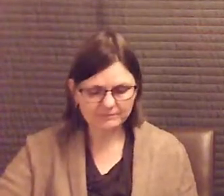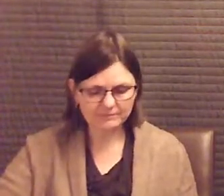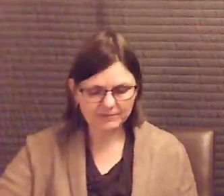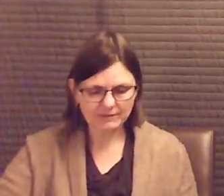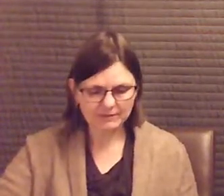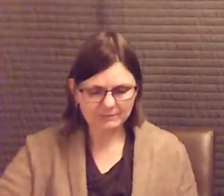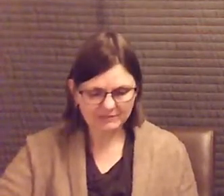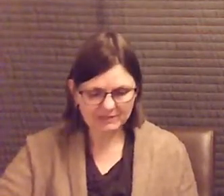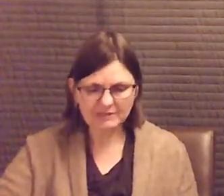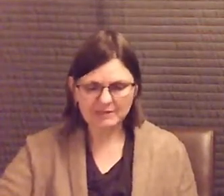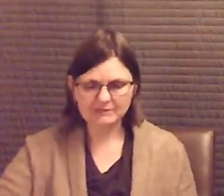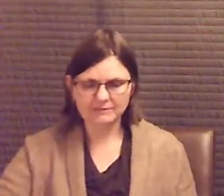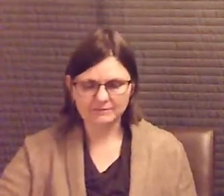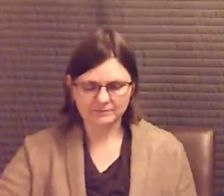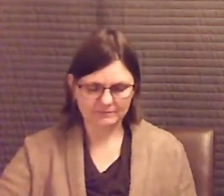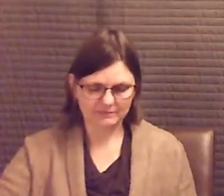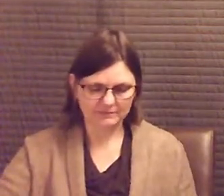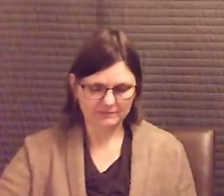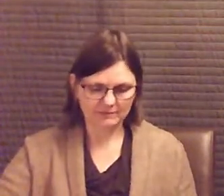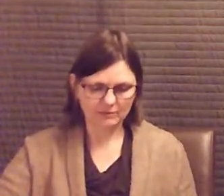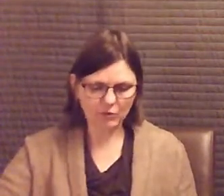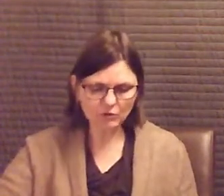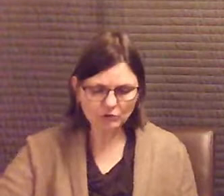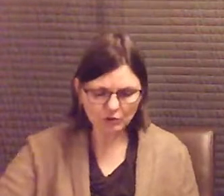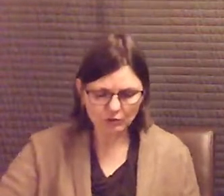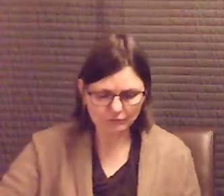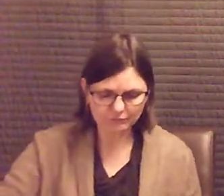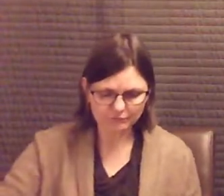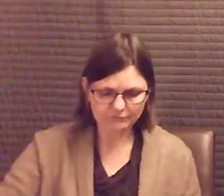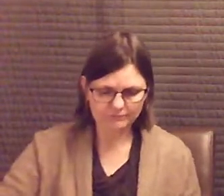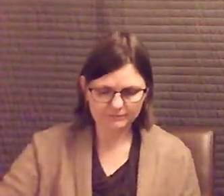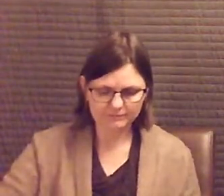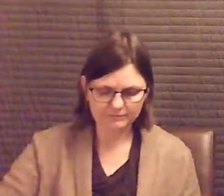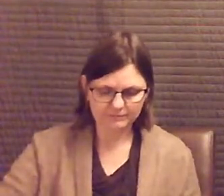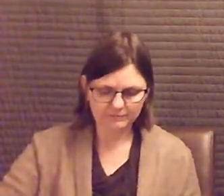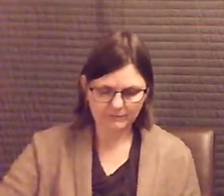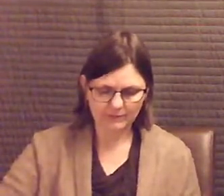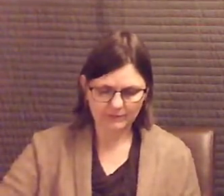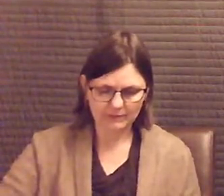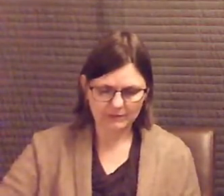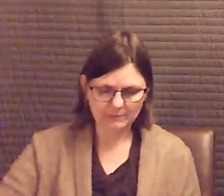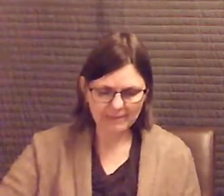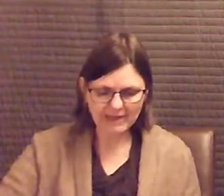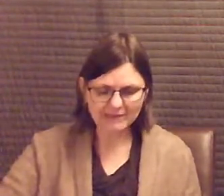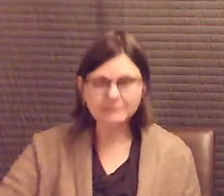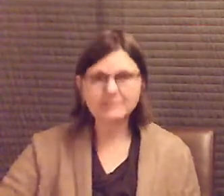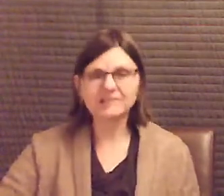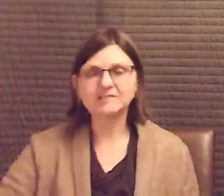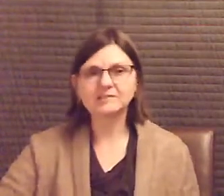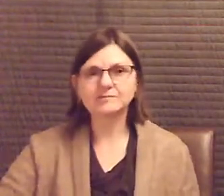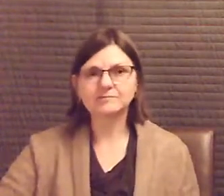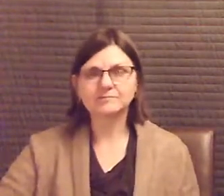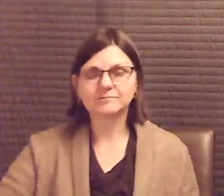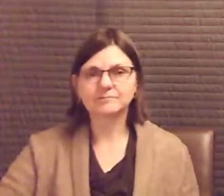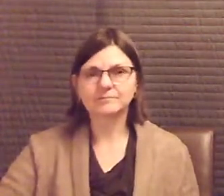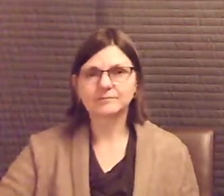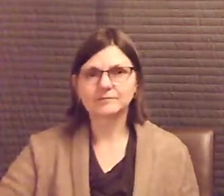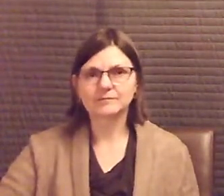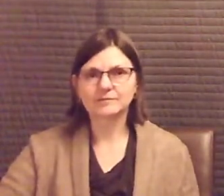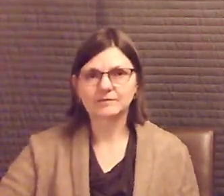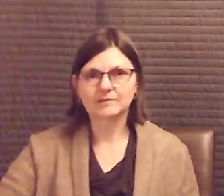voor de special u met dit gedeeld ambi ongeloof we pas men maakt dat mensen pool